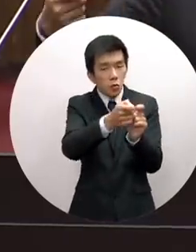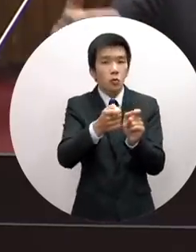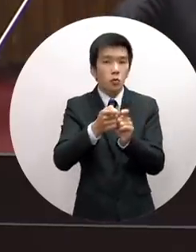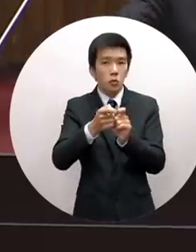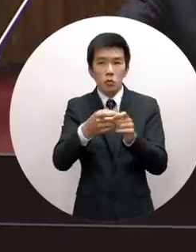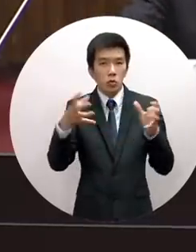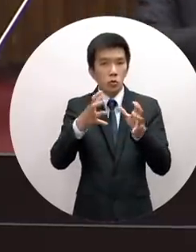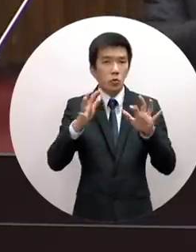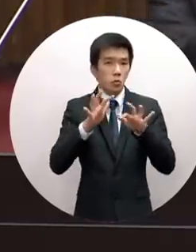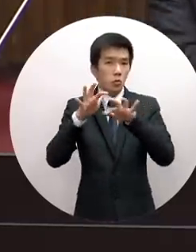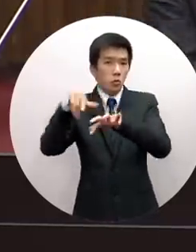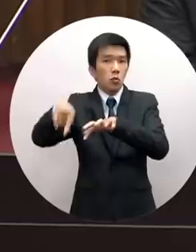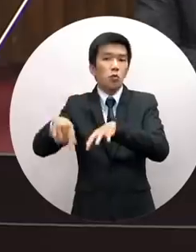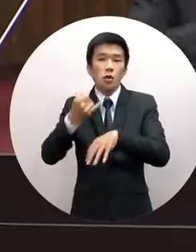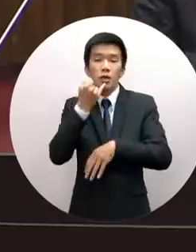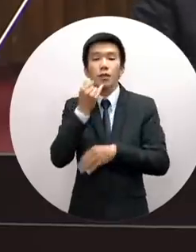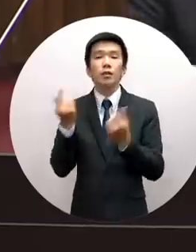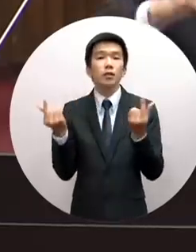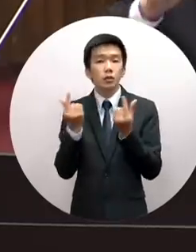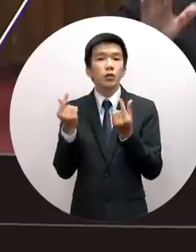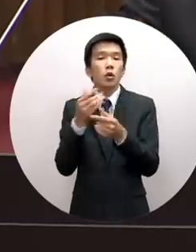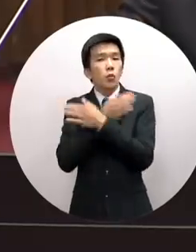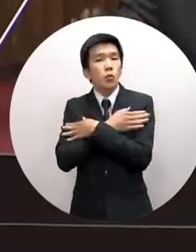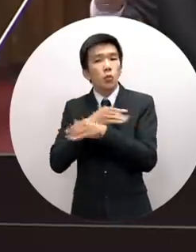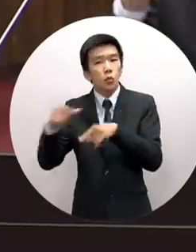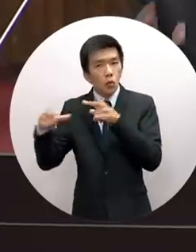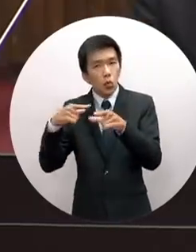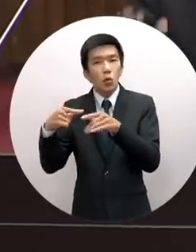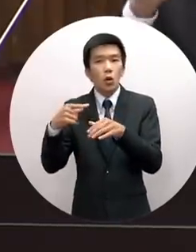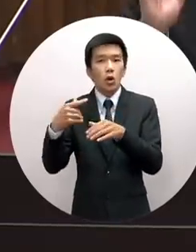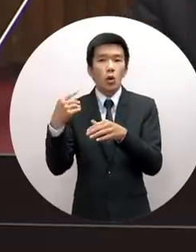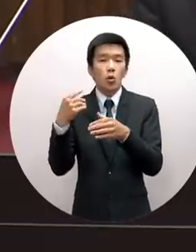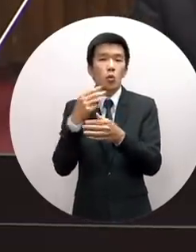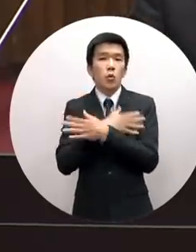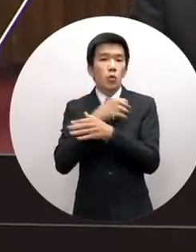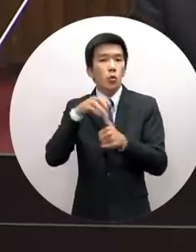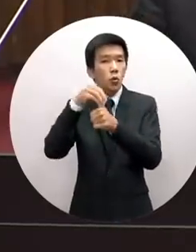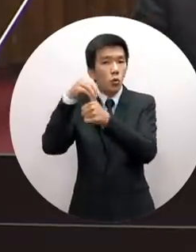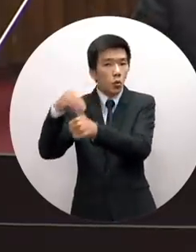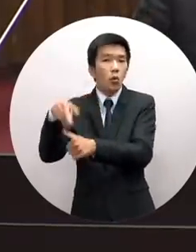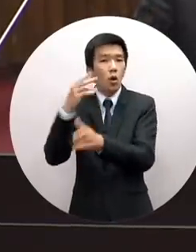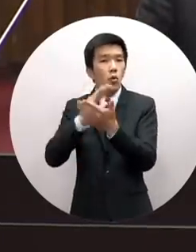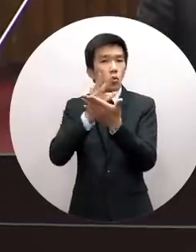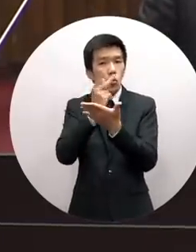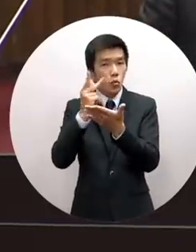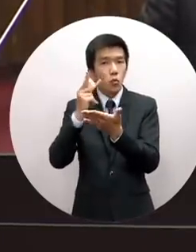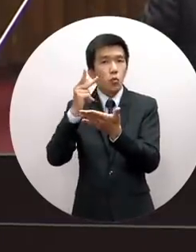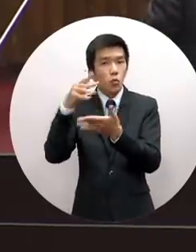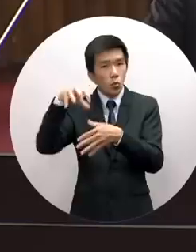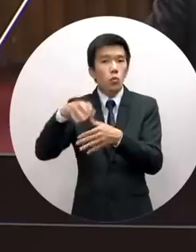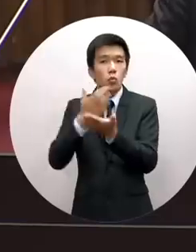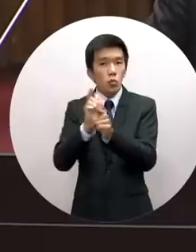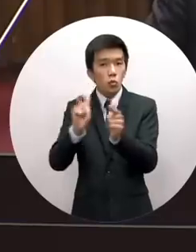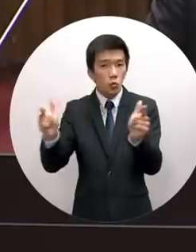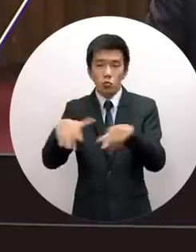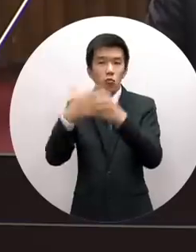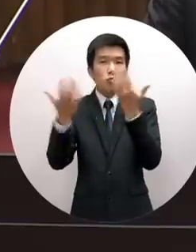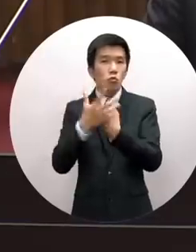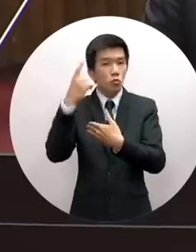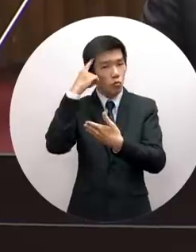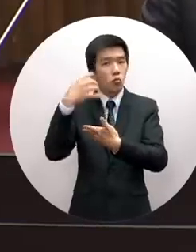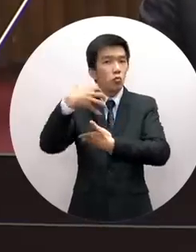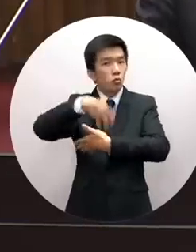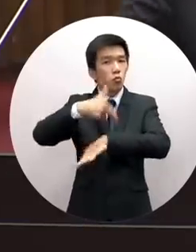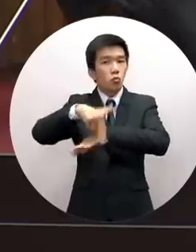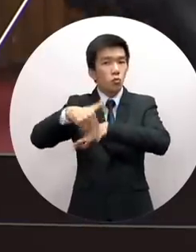近都可以来，比如说幼稚园、托儿所或者图书馆其他，以至于它的社会住宅